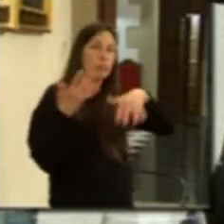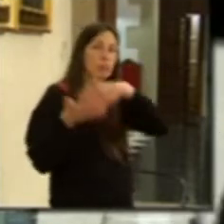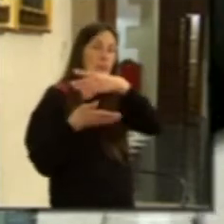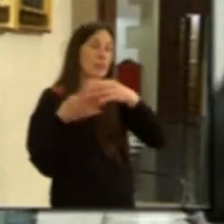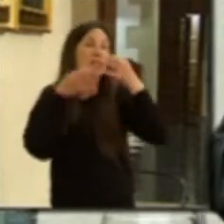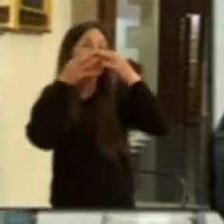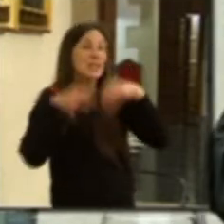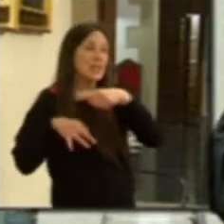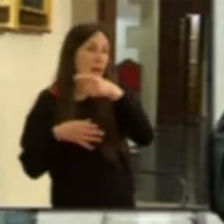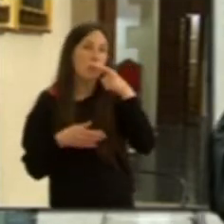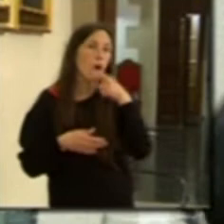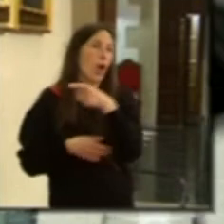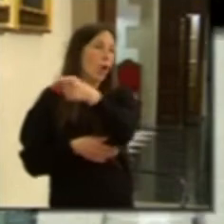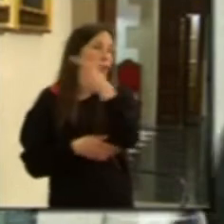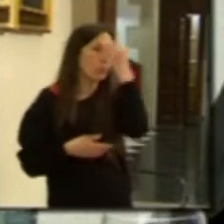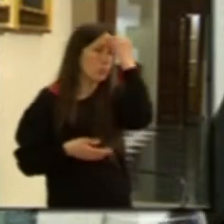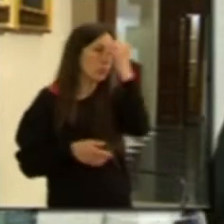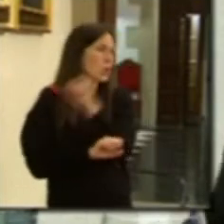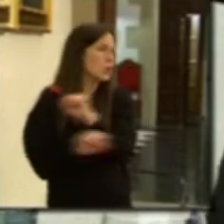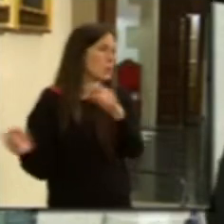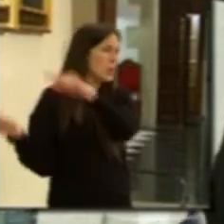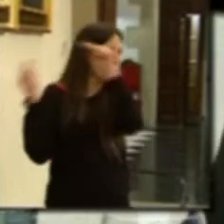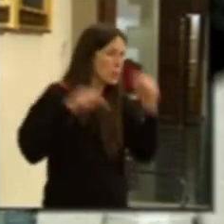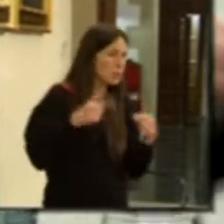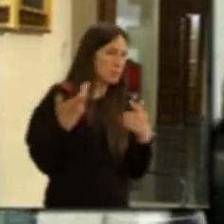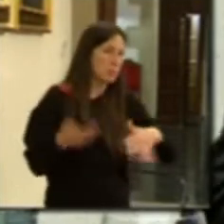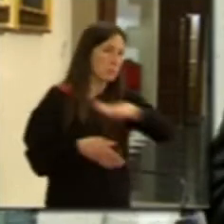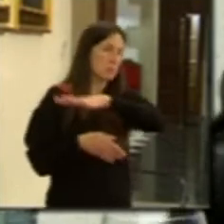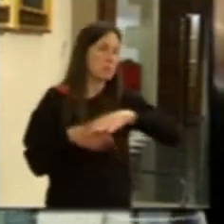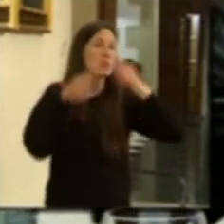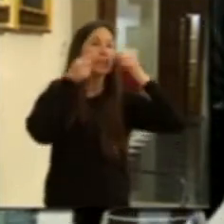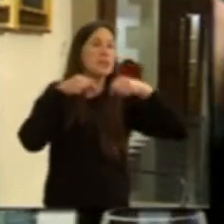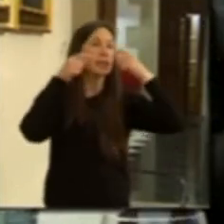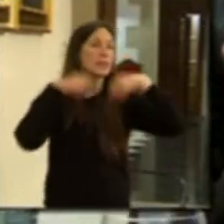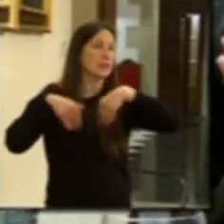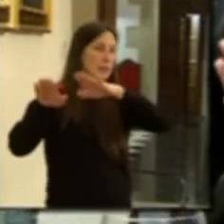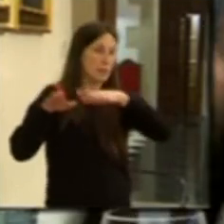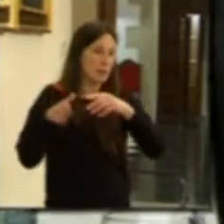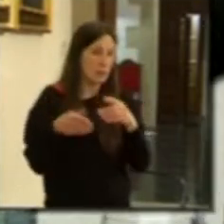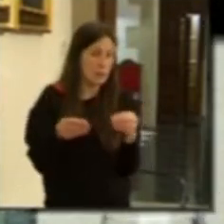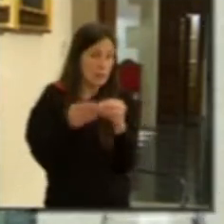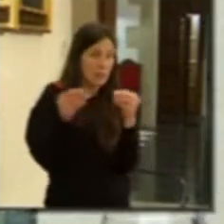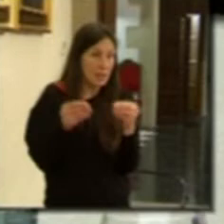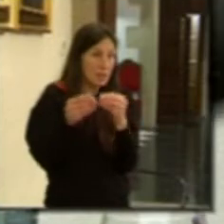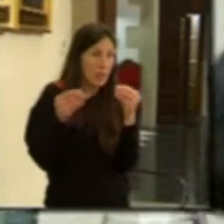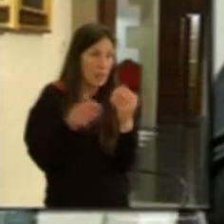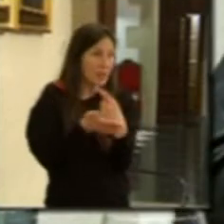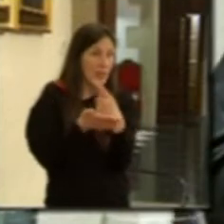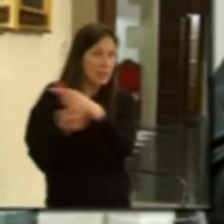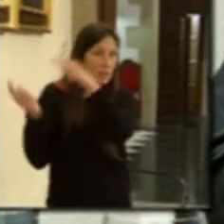Xina, però ho veiem tan lluny, deien, home, no, aquests xinesos, aquest país tan lluny. En setmanes va arribar a